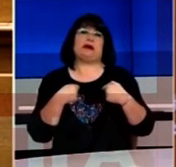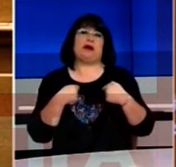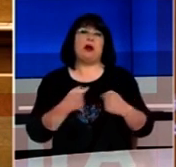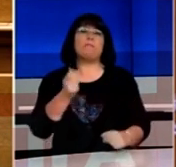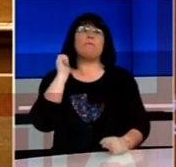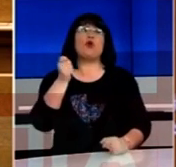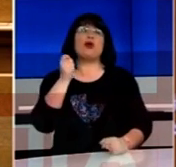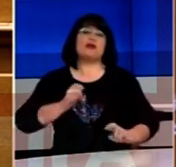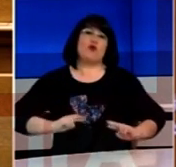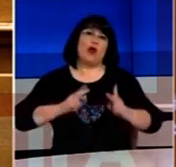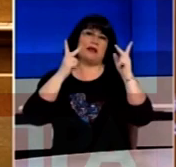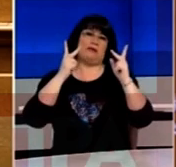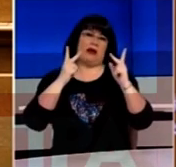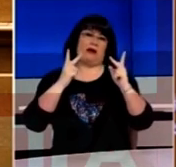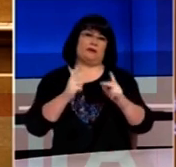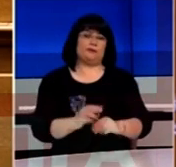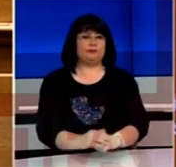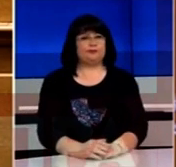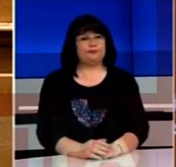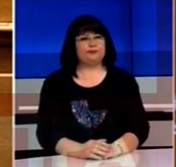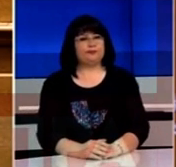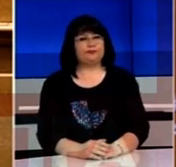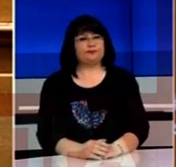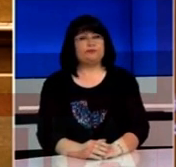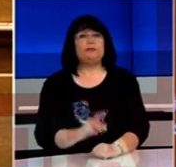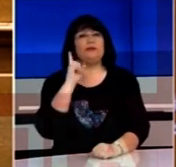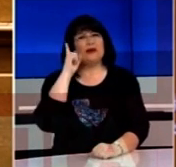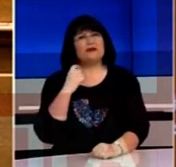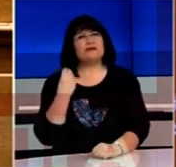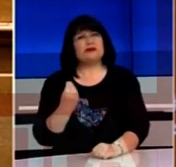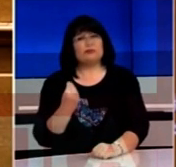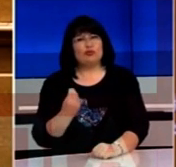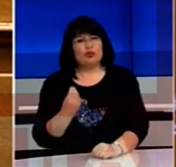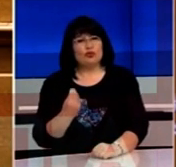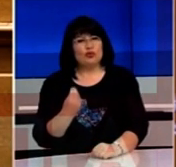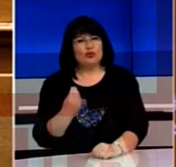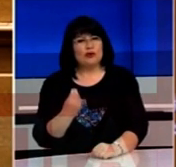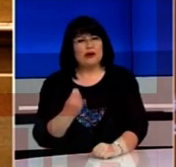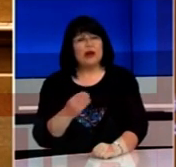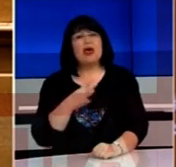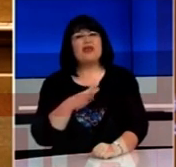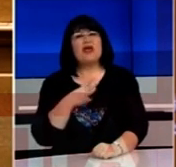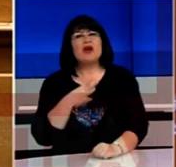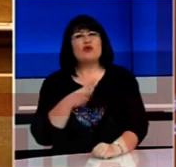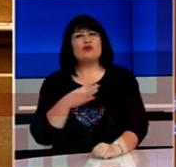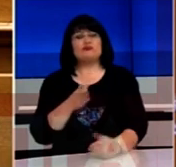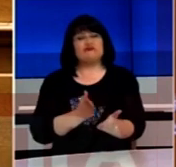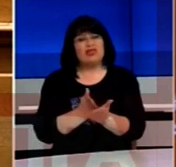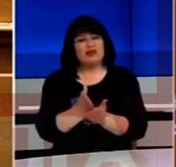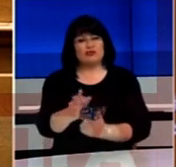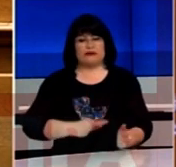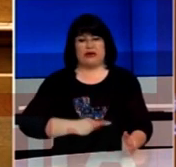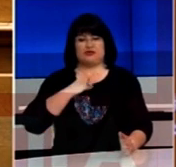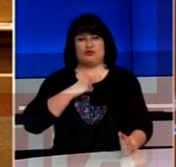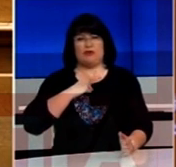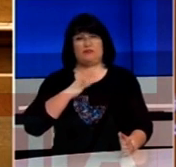πολιτικό σας αντίπαλο, που ξέρετε ότι η δύναμή του βρίσκεται στην ασίγαστη δίψα των ανθρώπων για δικαιοσύνη και